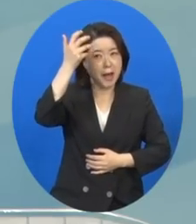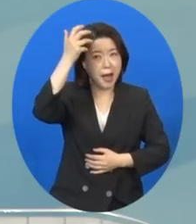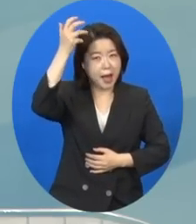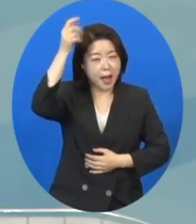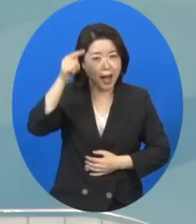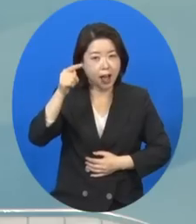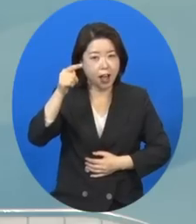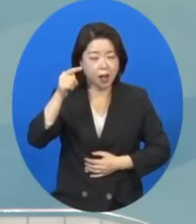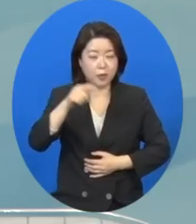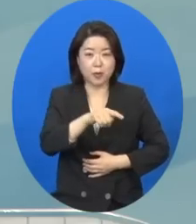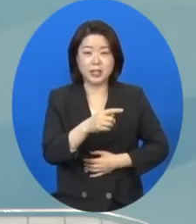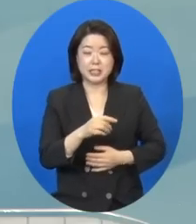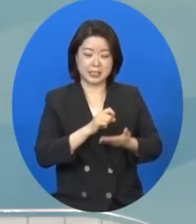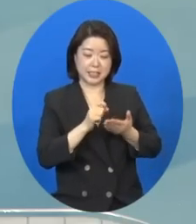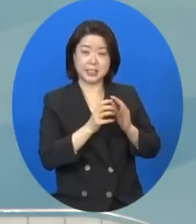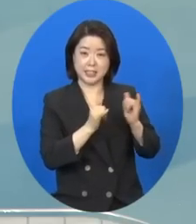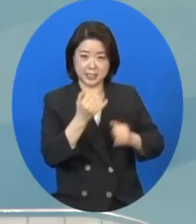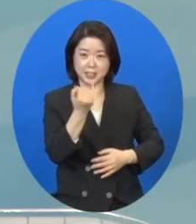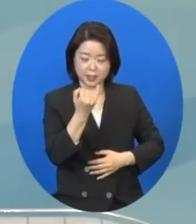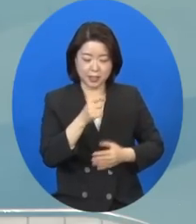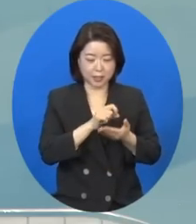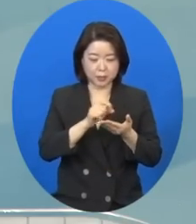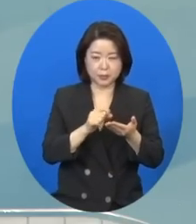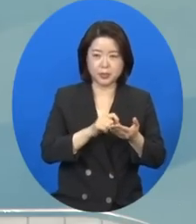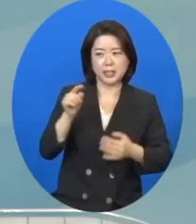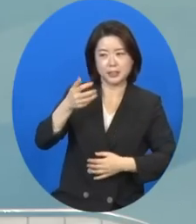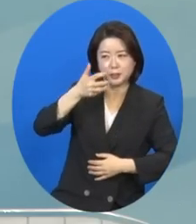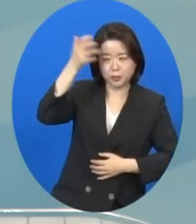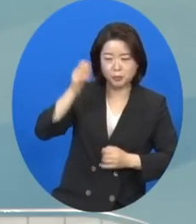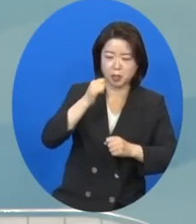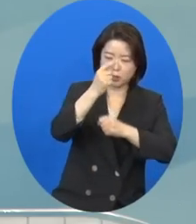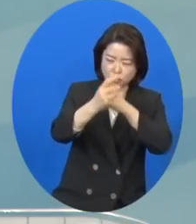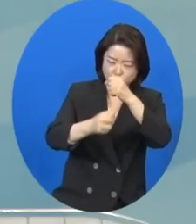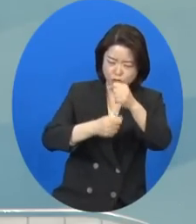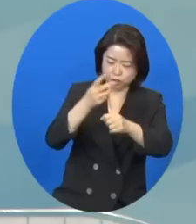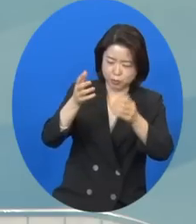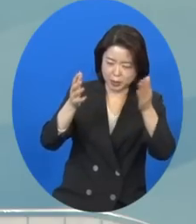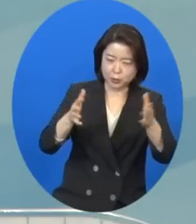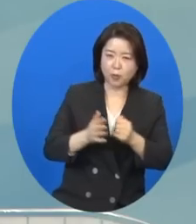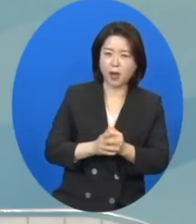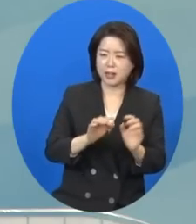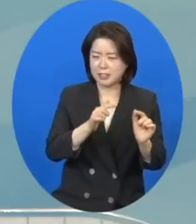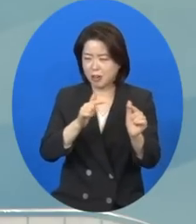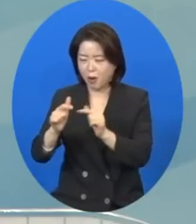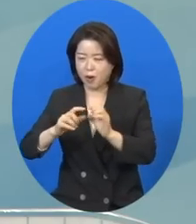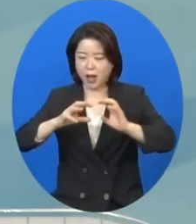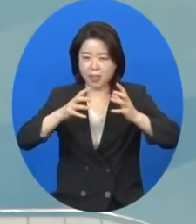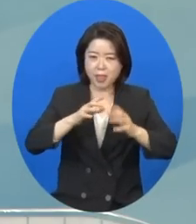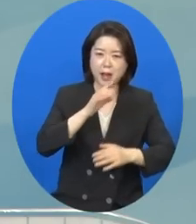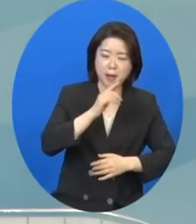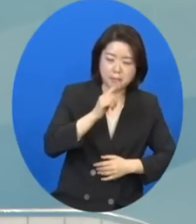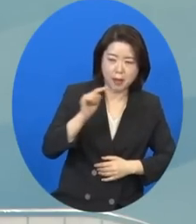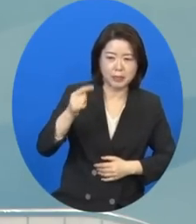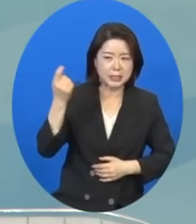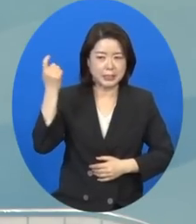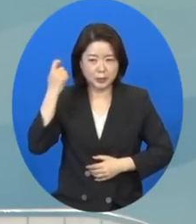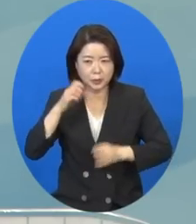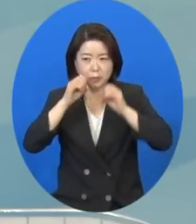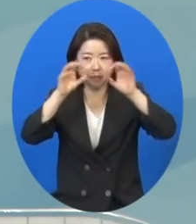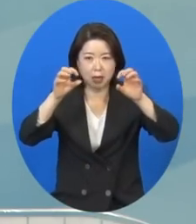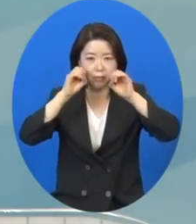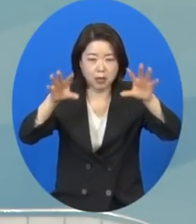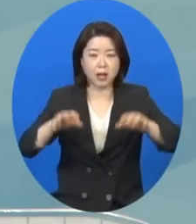대본에 뭐라고 썼냐면 그 꿈은 바로 이런 것이었습니다 수백 년이 걸쳐서 온갖 나라의 언어로이 소리가 울려 퍼지는